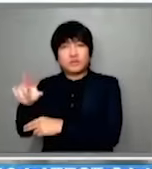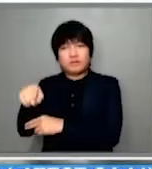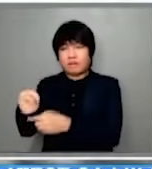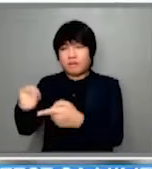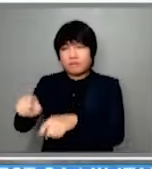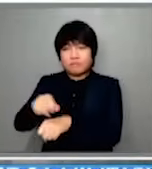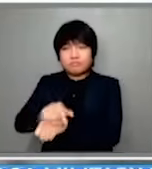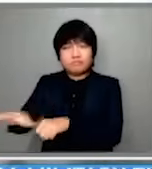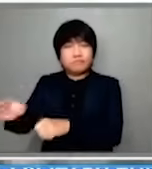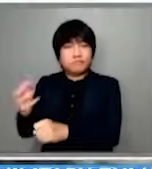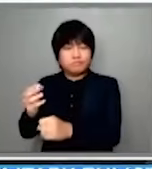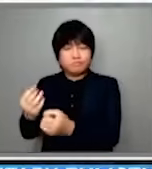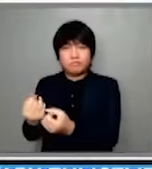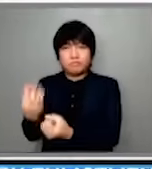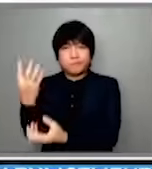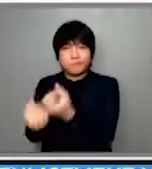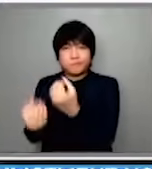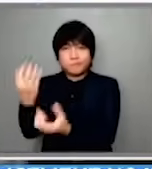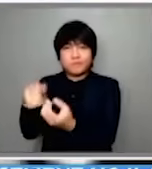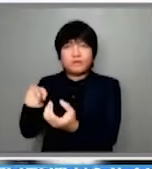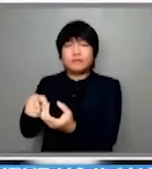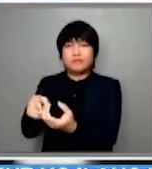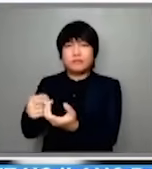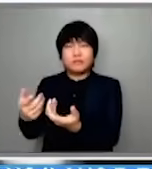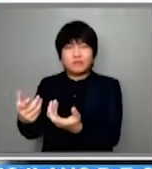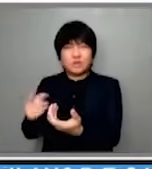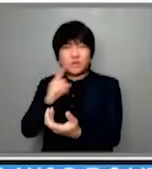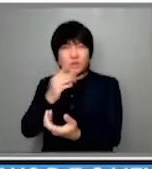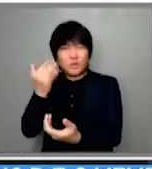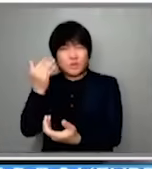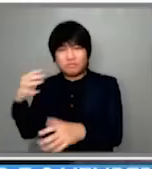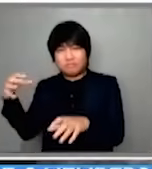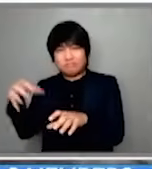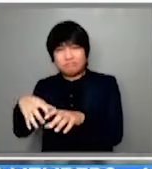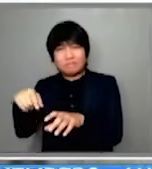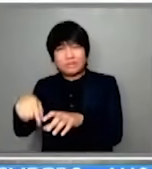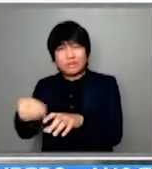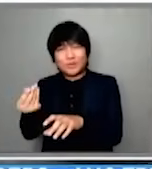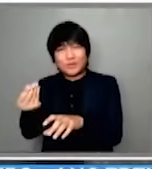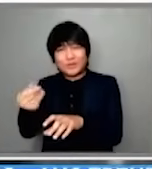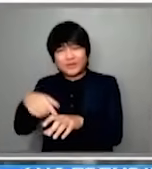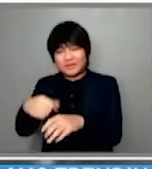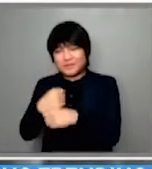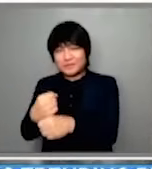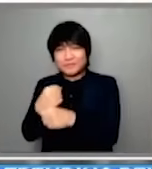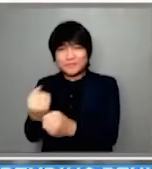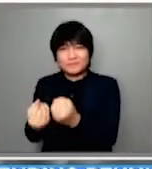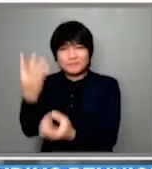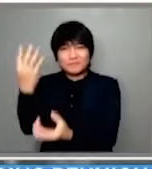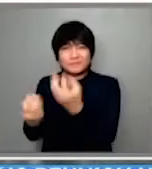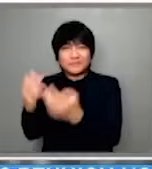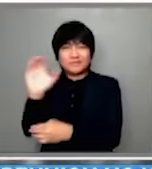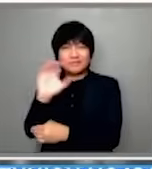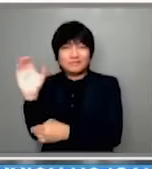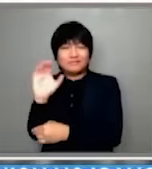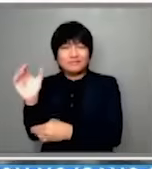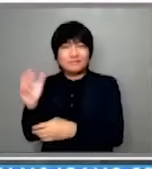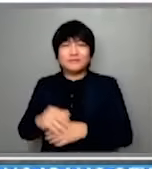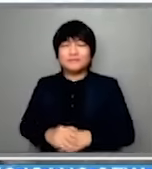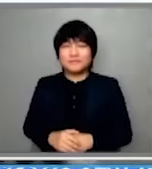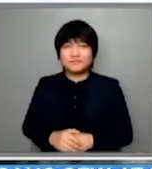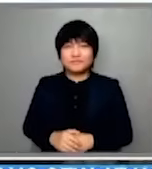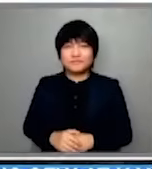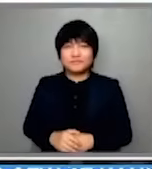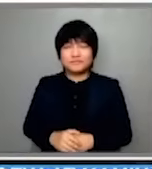Kumalat pa ang apoy dahil sa mga nakaimbak na pulbura at iba pang paputok. Sa report ng Super Radio Cebu,